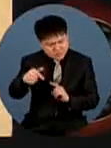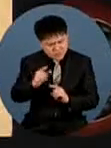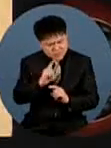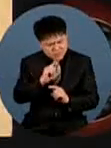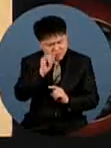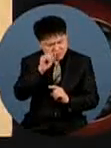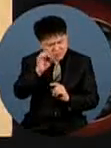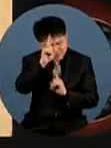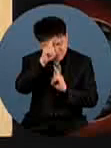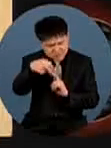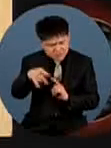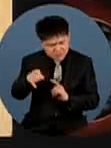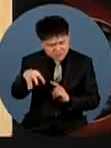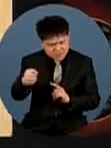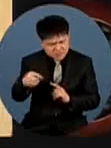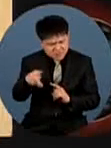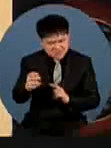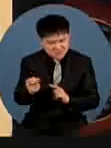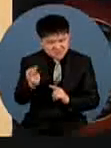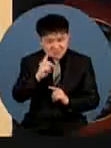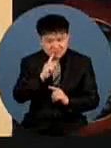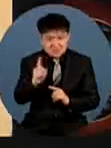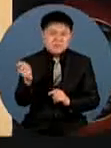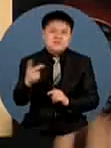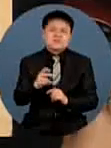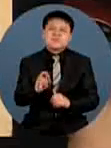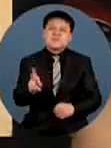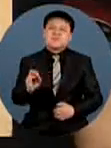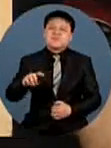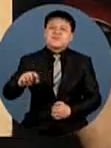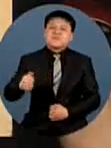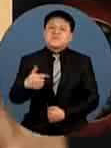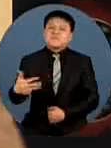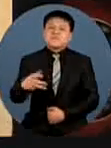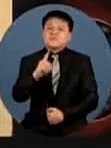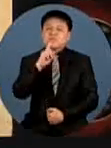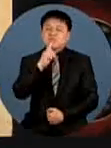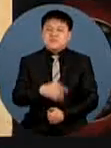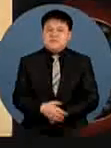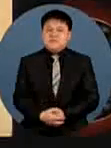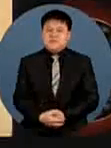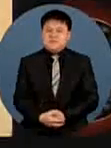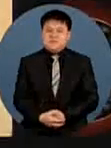그리고 이세돌 구단 형님, 형. 그리고 양건 팔단도 있고요. 네, 맞습니다만